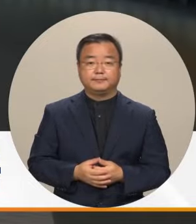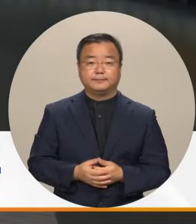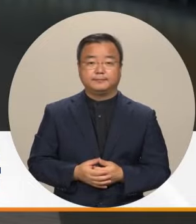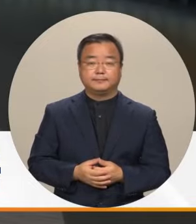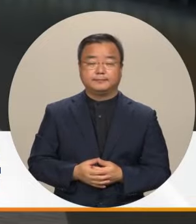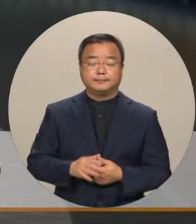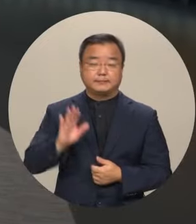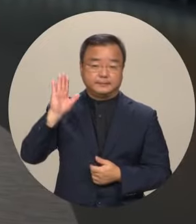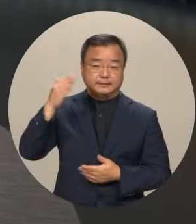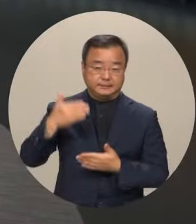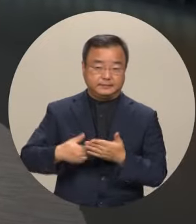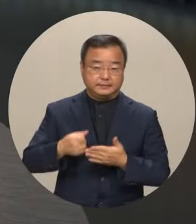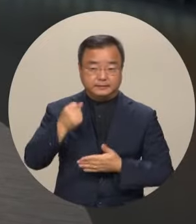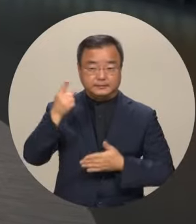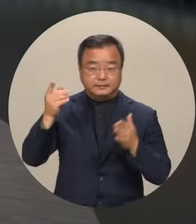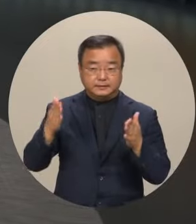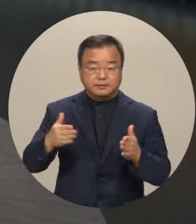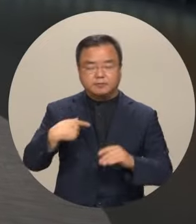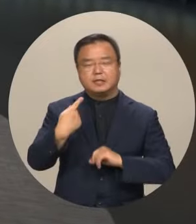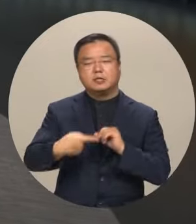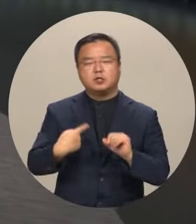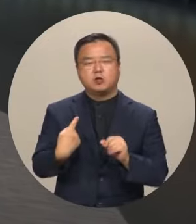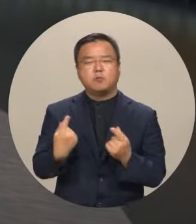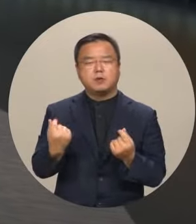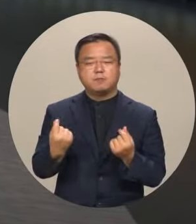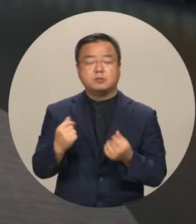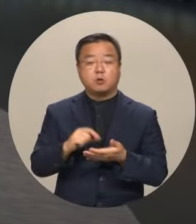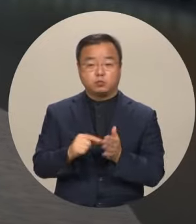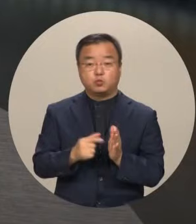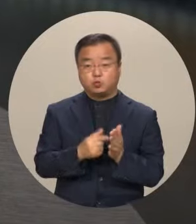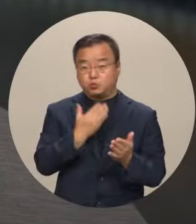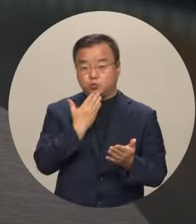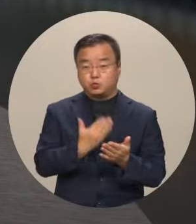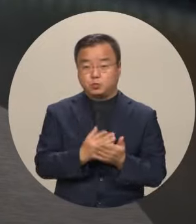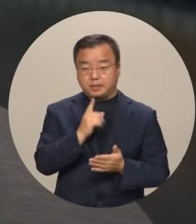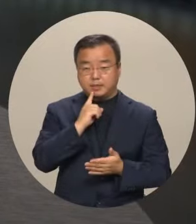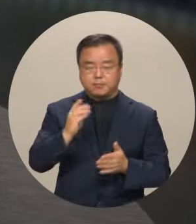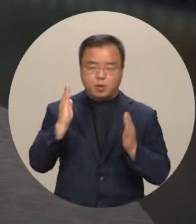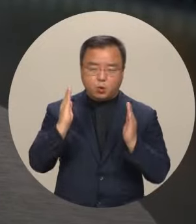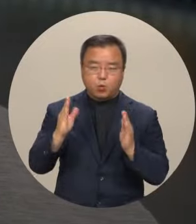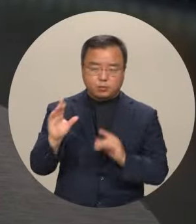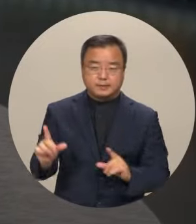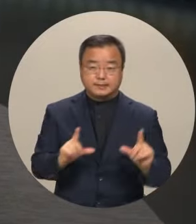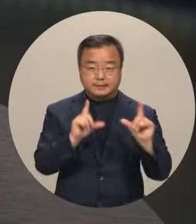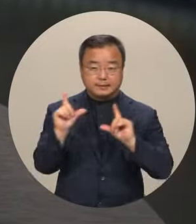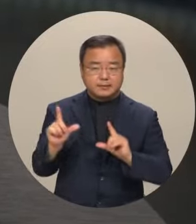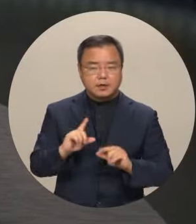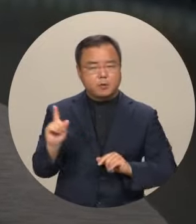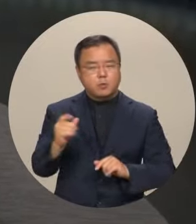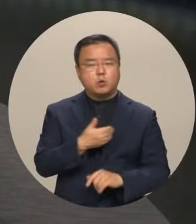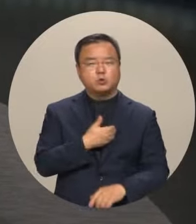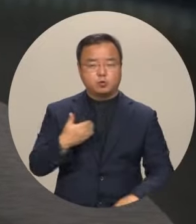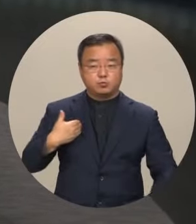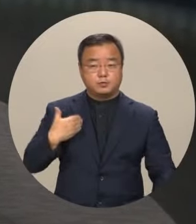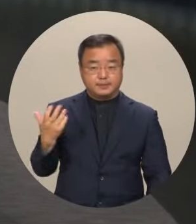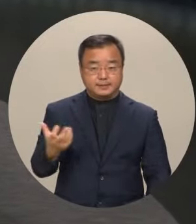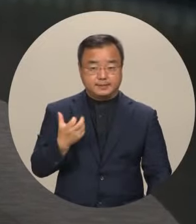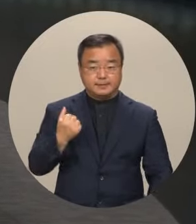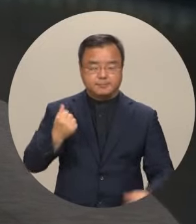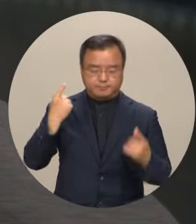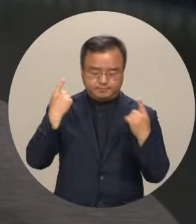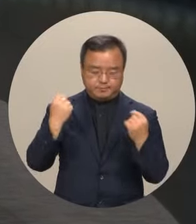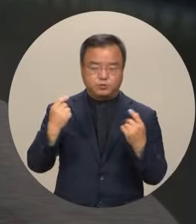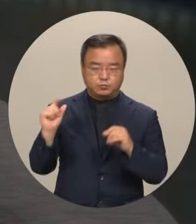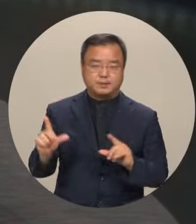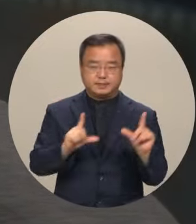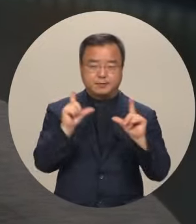남은 한 달이 1년에음 갈만큼 중요하다는 말도 있습니다 학 이든 생활이든 여유를 가지고 규칙적으로 생활할